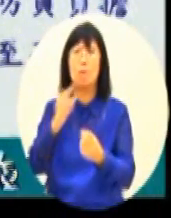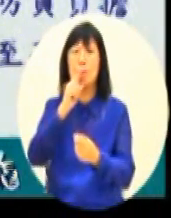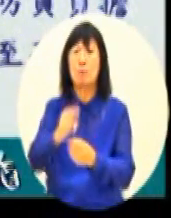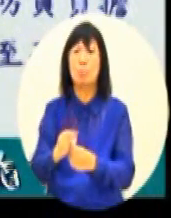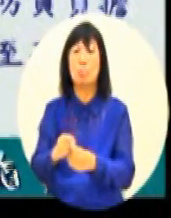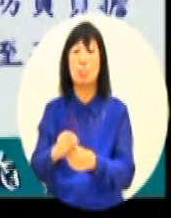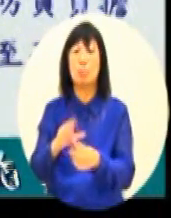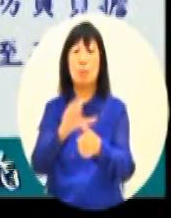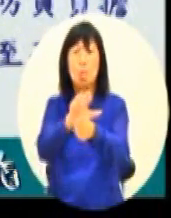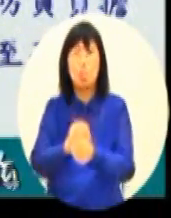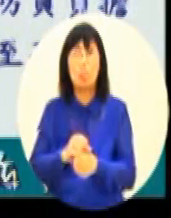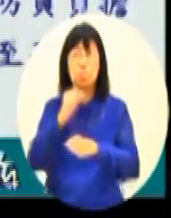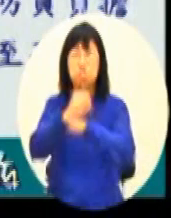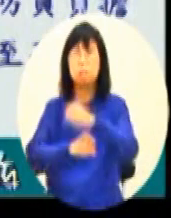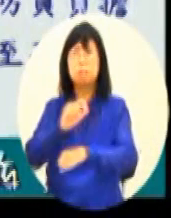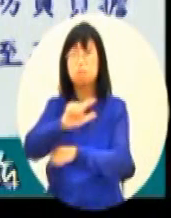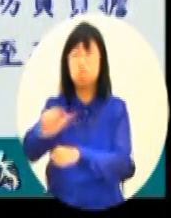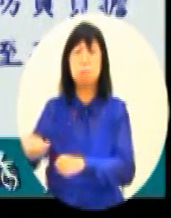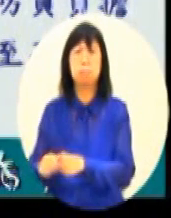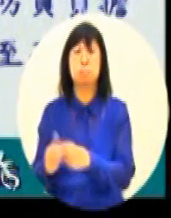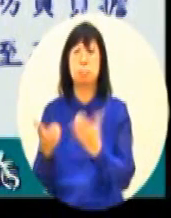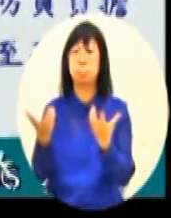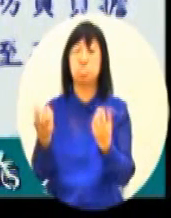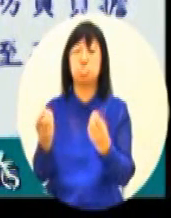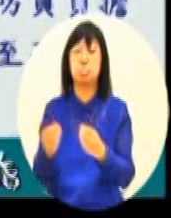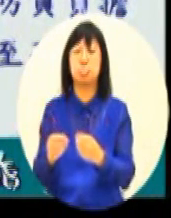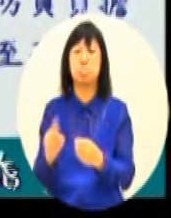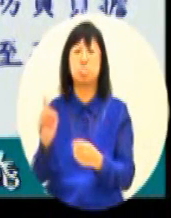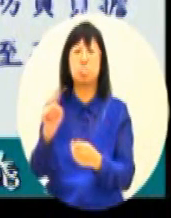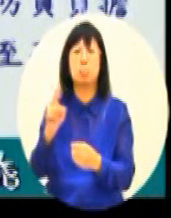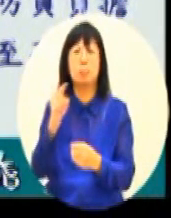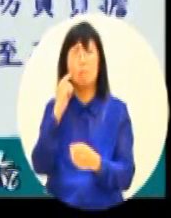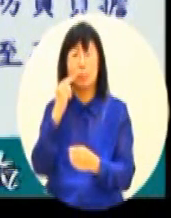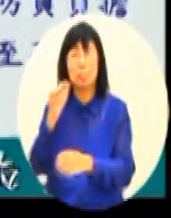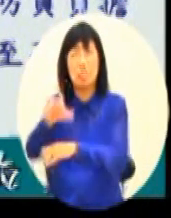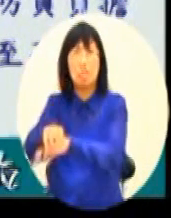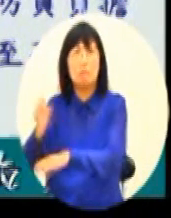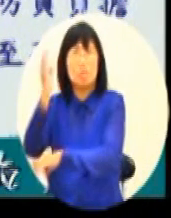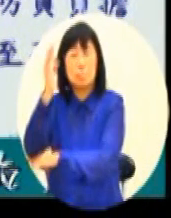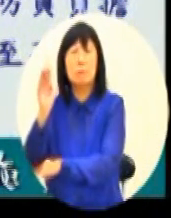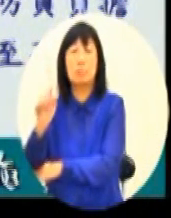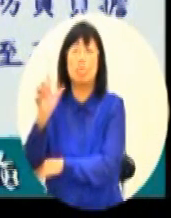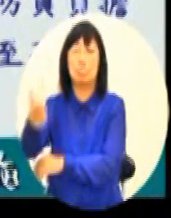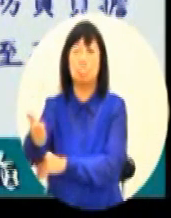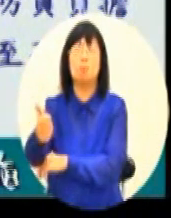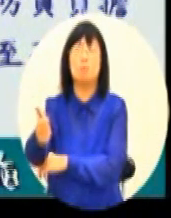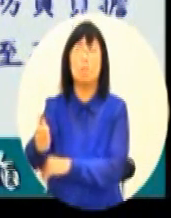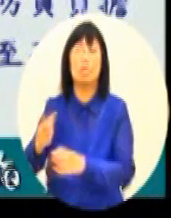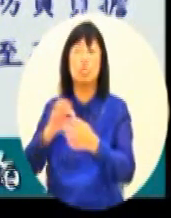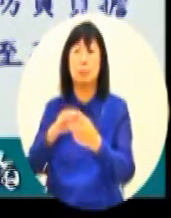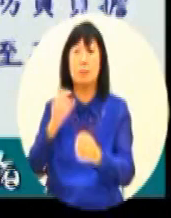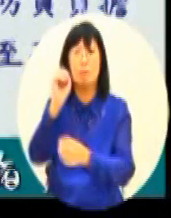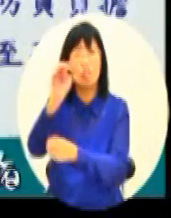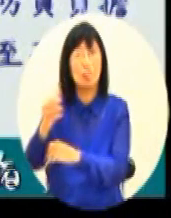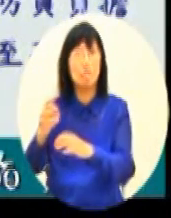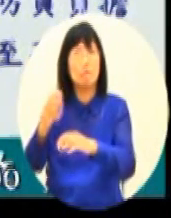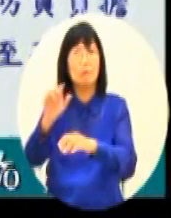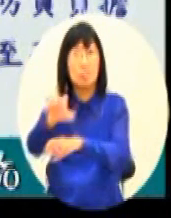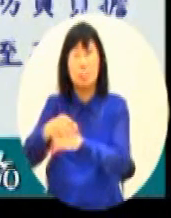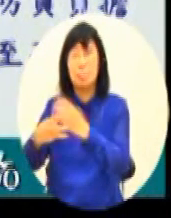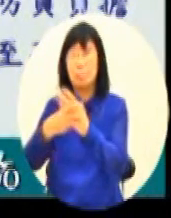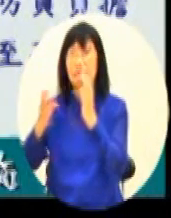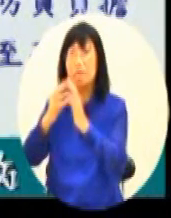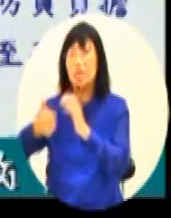一项，消防员对动物专业知识并不如农政单位。所以龙的机场你没偷笑，我这你来